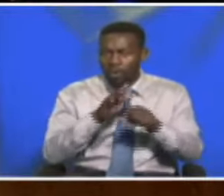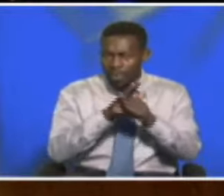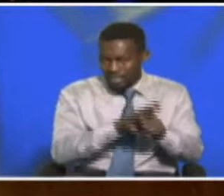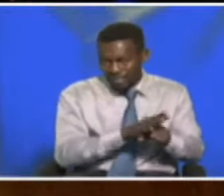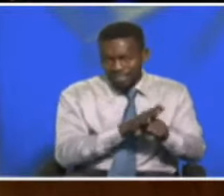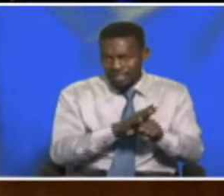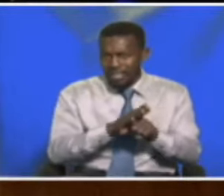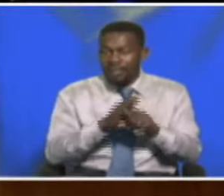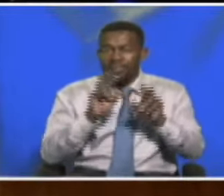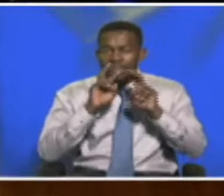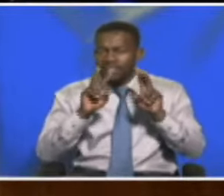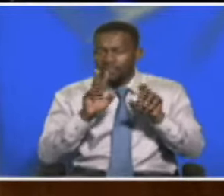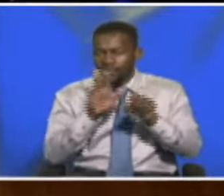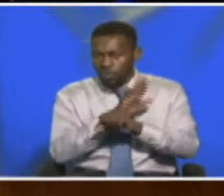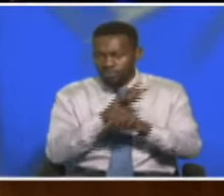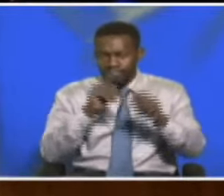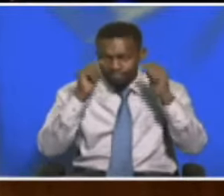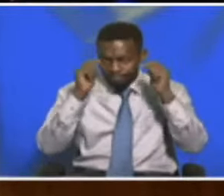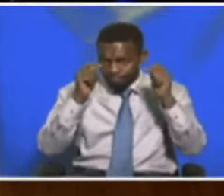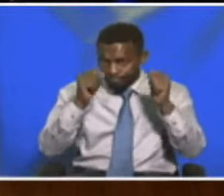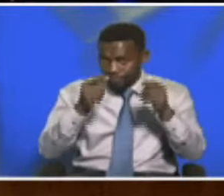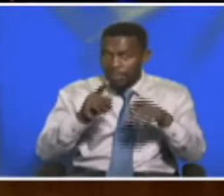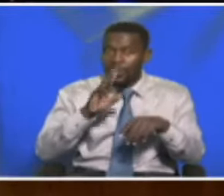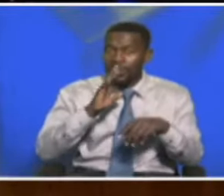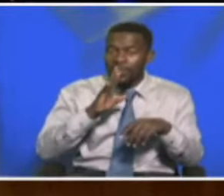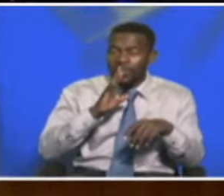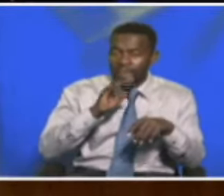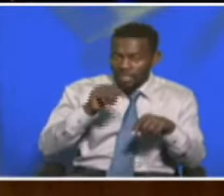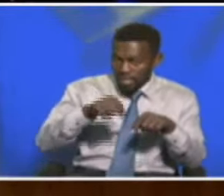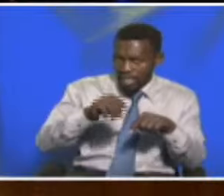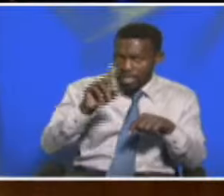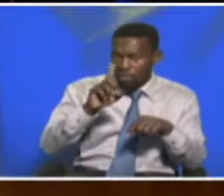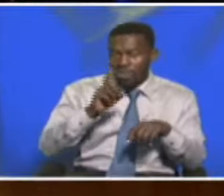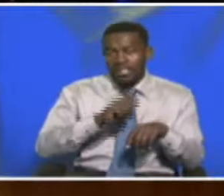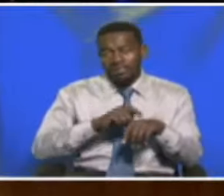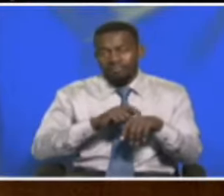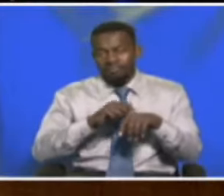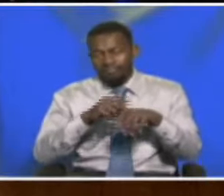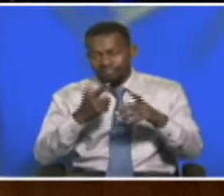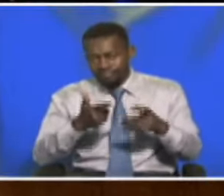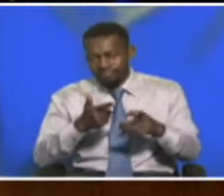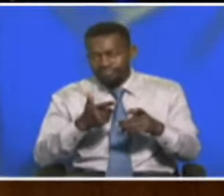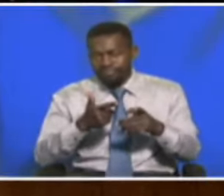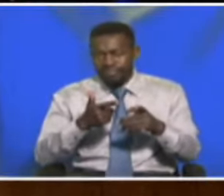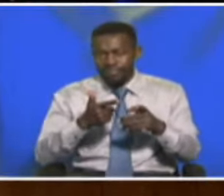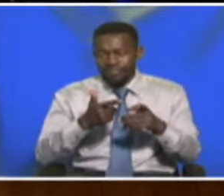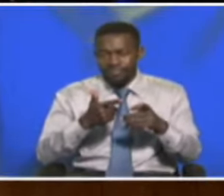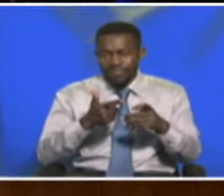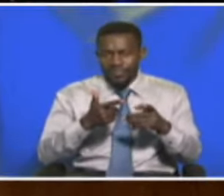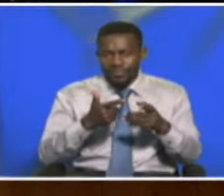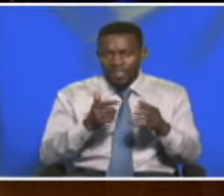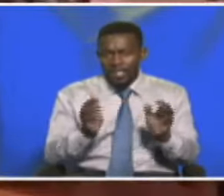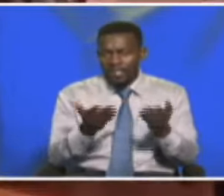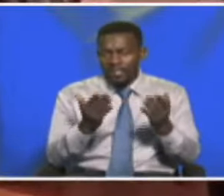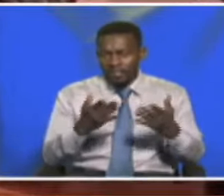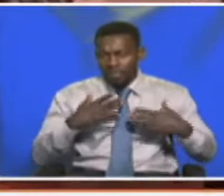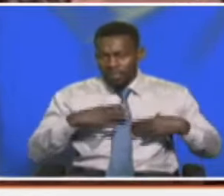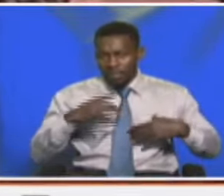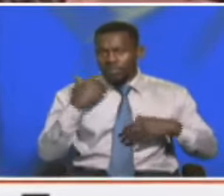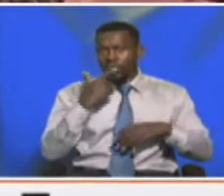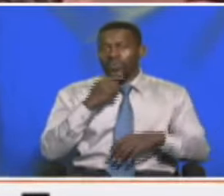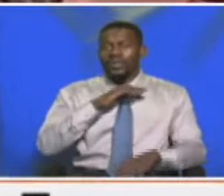amani. Walizungumza haya hapa Nairobi wakati wa maombolezo ya wenzao walioaga dunia wakati wa maandamano.